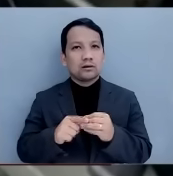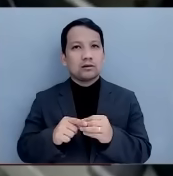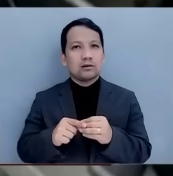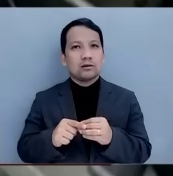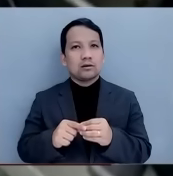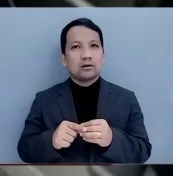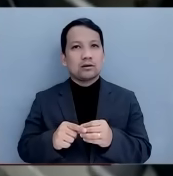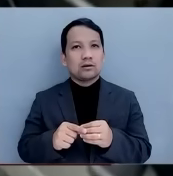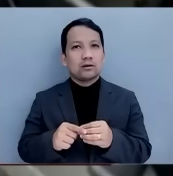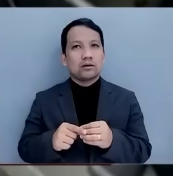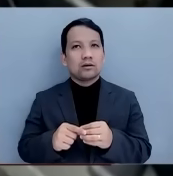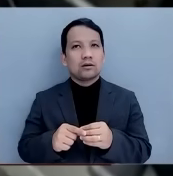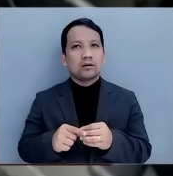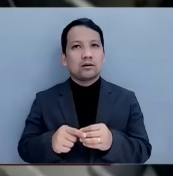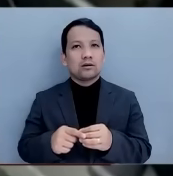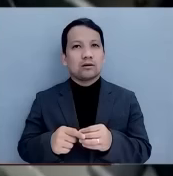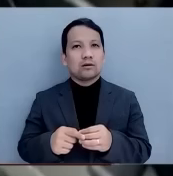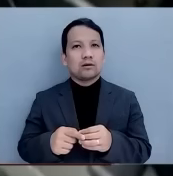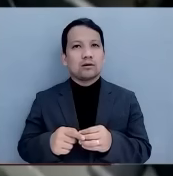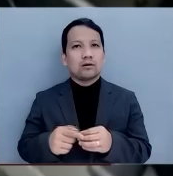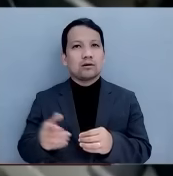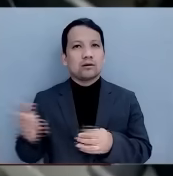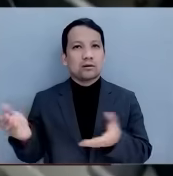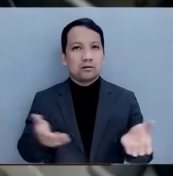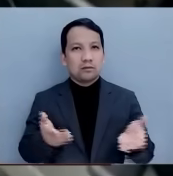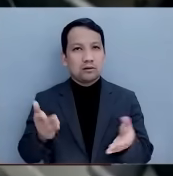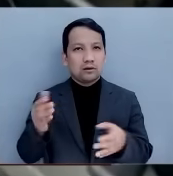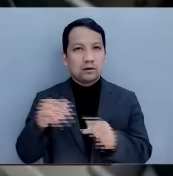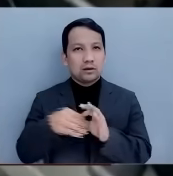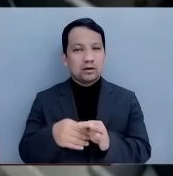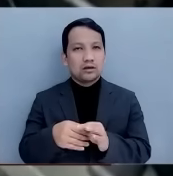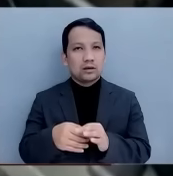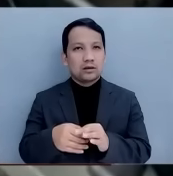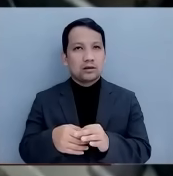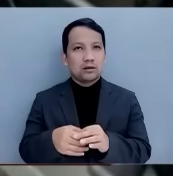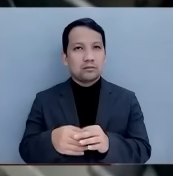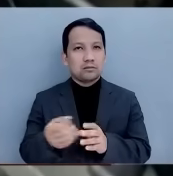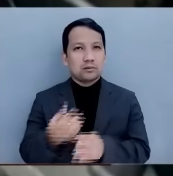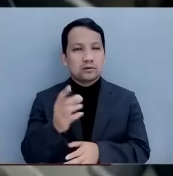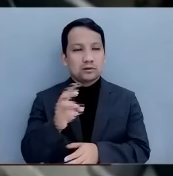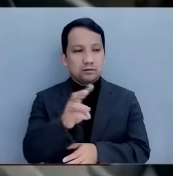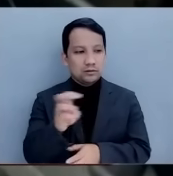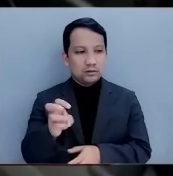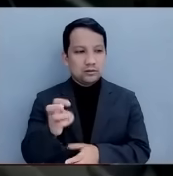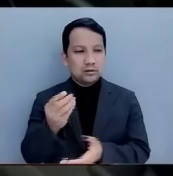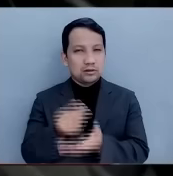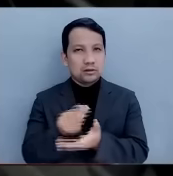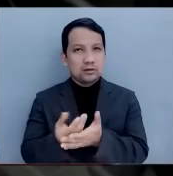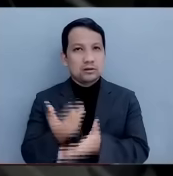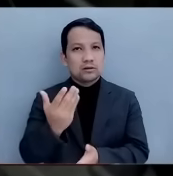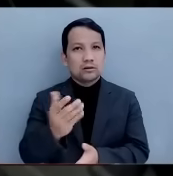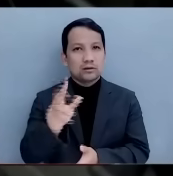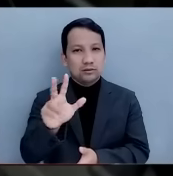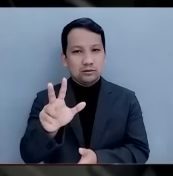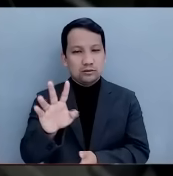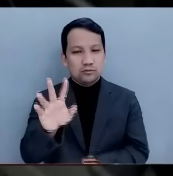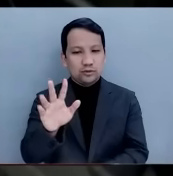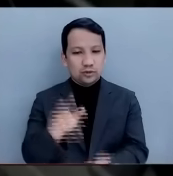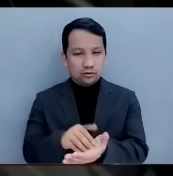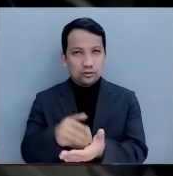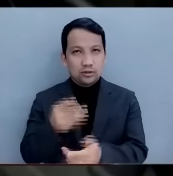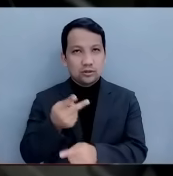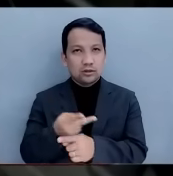ang isang bag habang dinidistract ang mga pasahero. 6 na lang dolyar ang ninakaw nila o katumbas sa mayigit 34,000